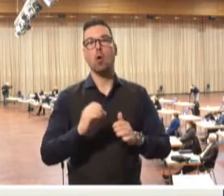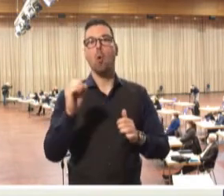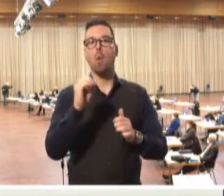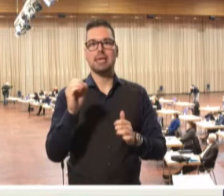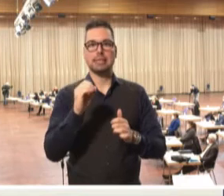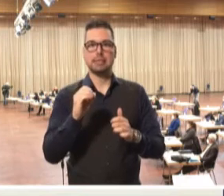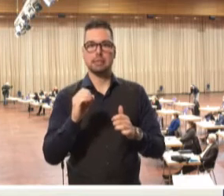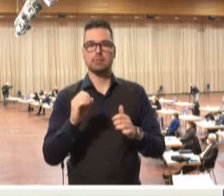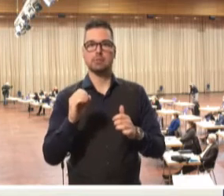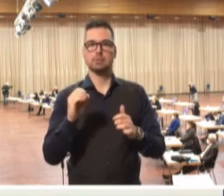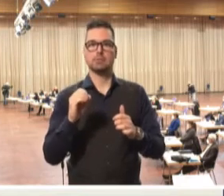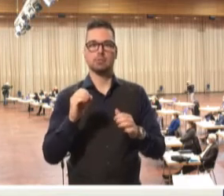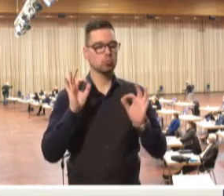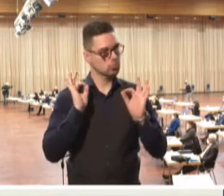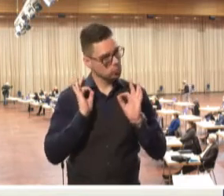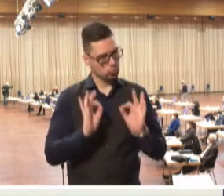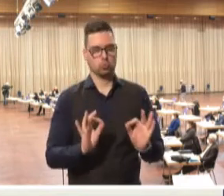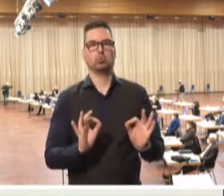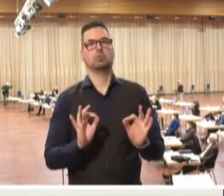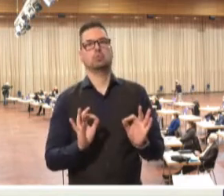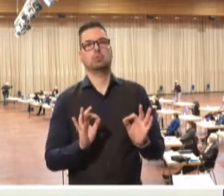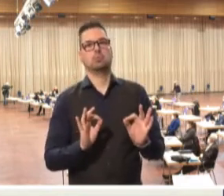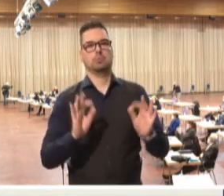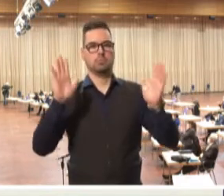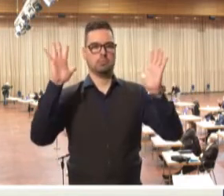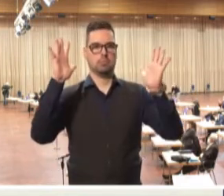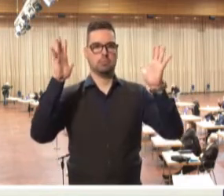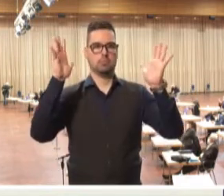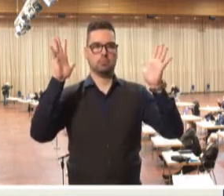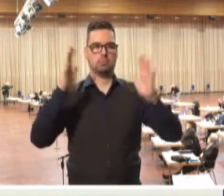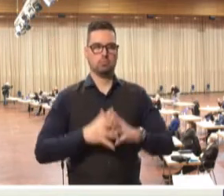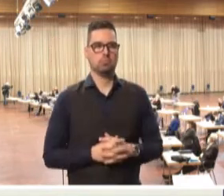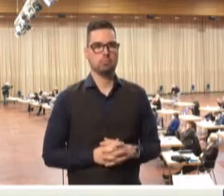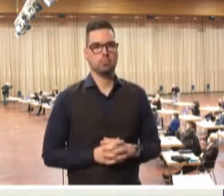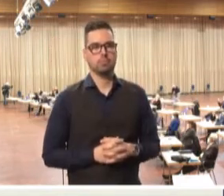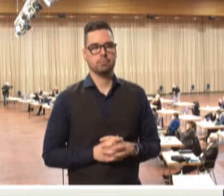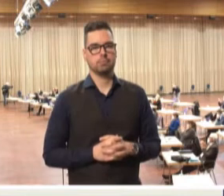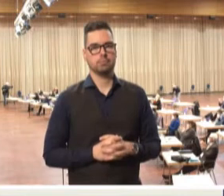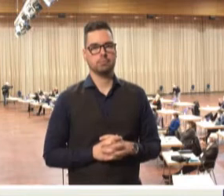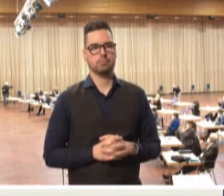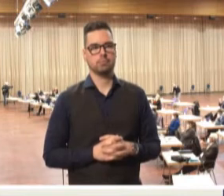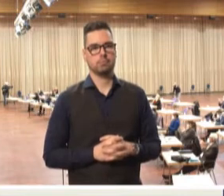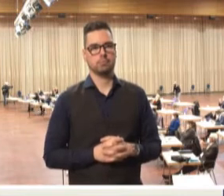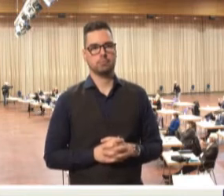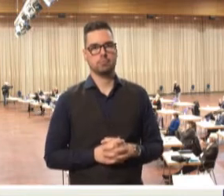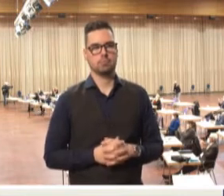Teil entsprechend so gefertigt wurde. Ich danke, das ist gut.